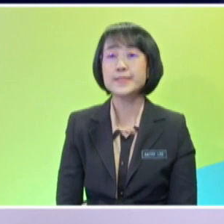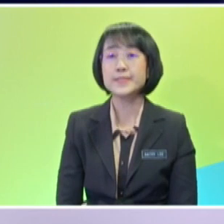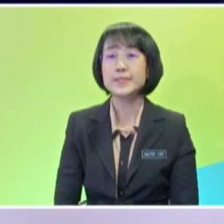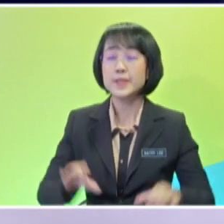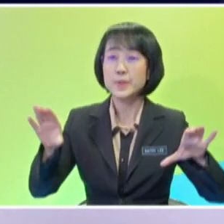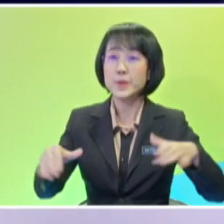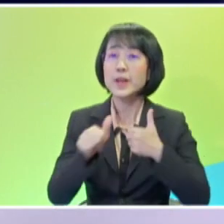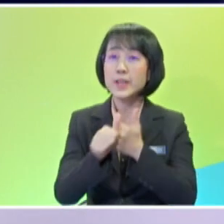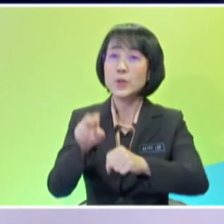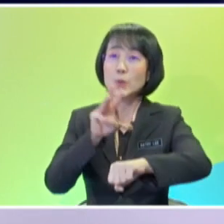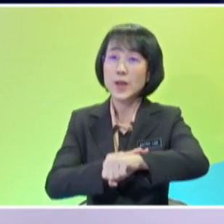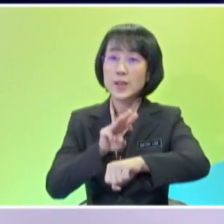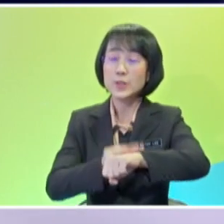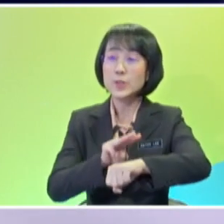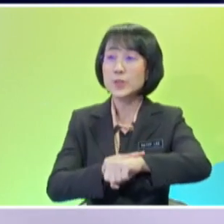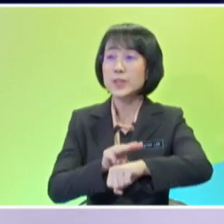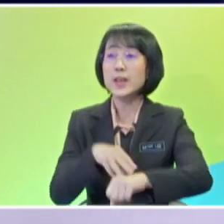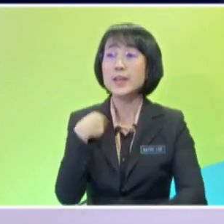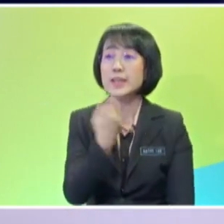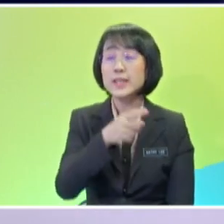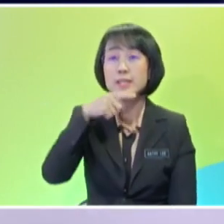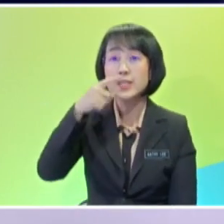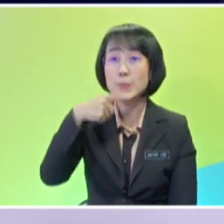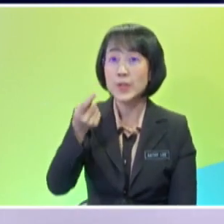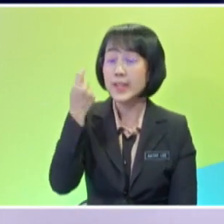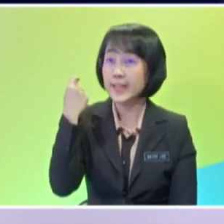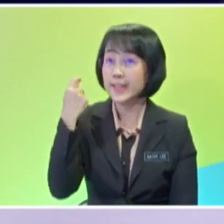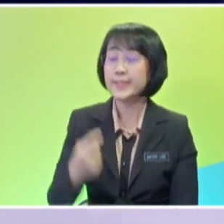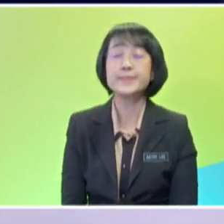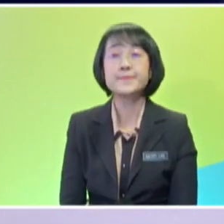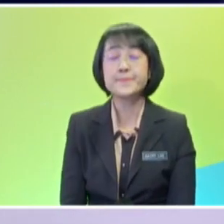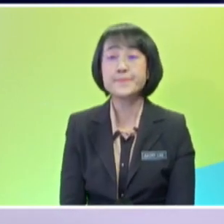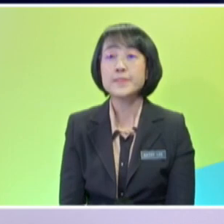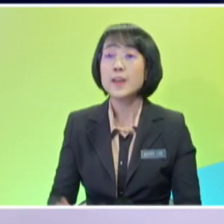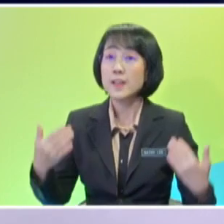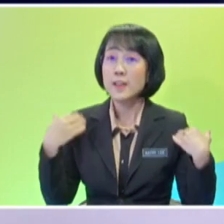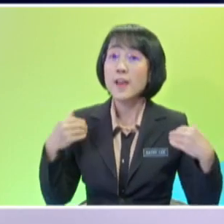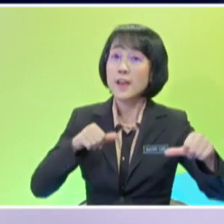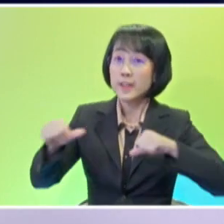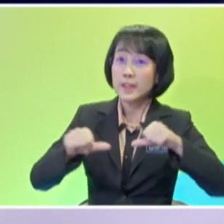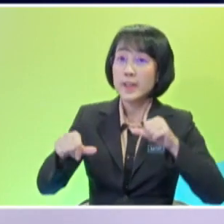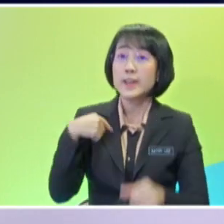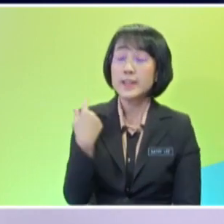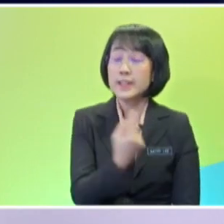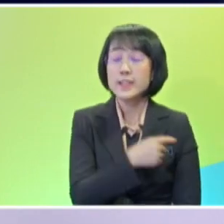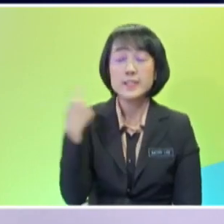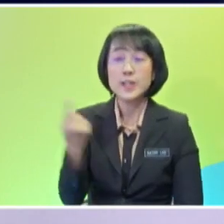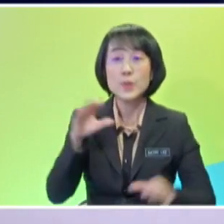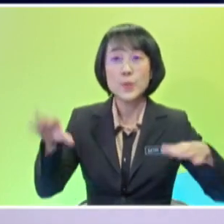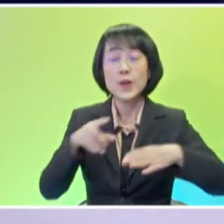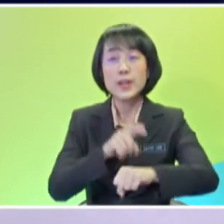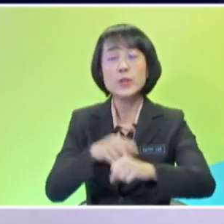tersebut tadi sebelum tuh ada tak Activity yang kita selalu buat Kak rumah